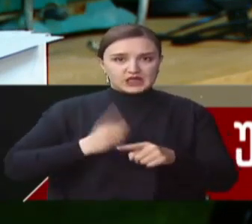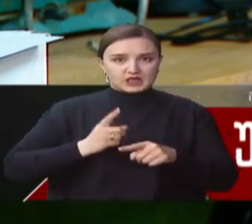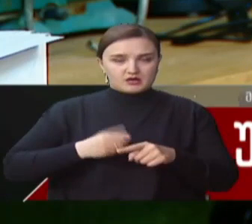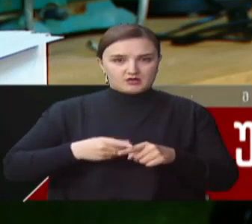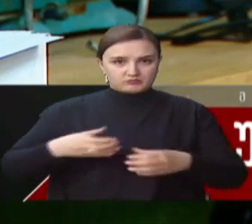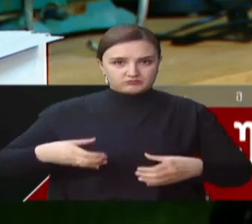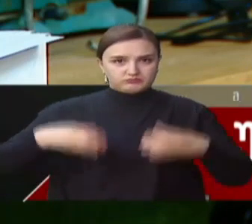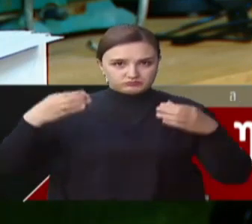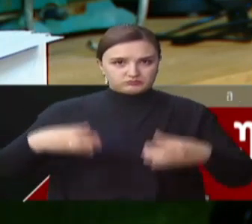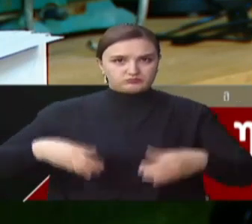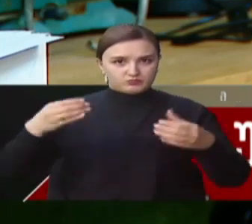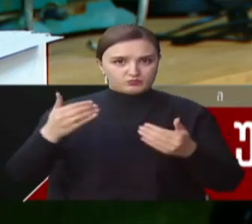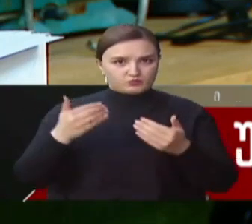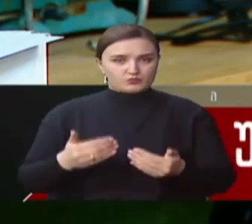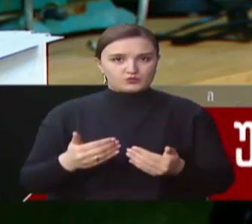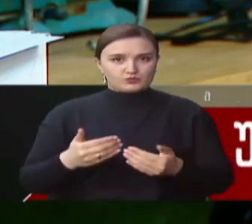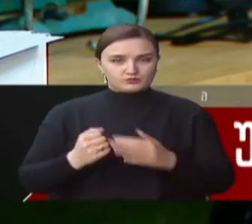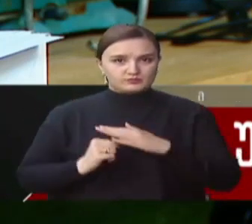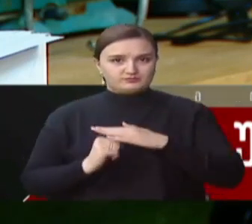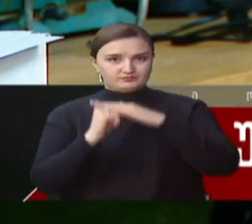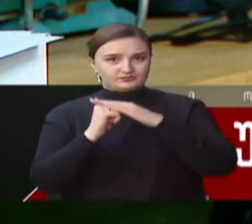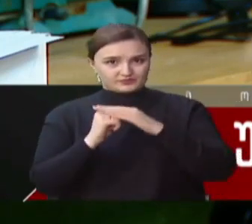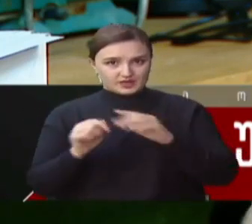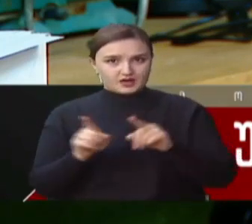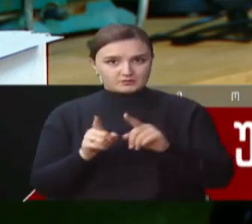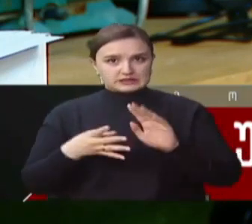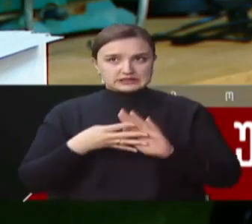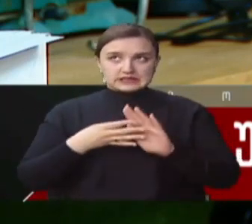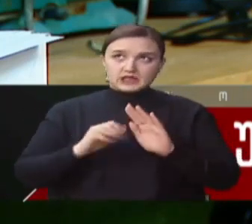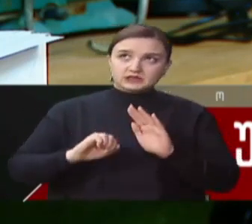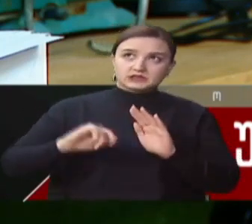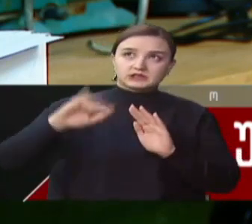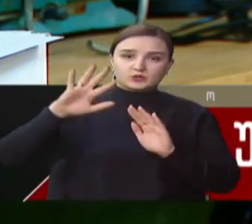کنستروکسیس ایمازه سازا پلو پارته خو خراس